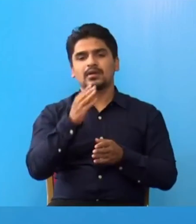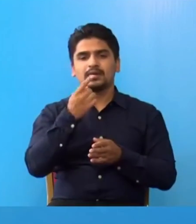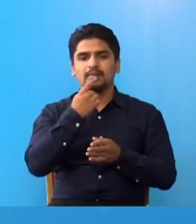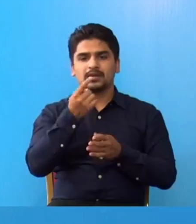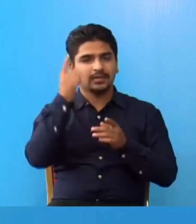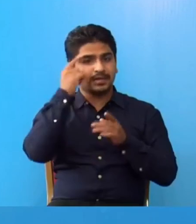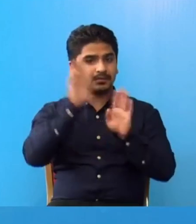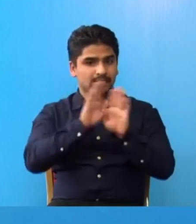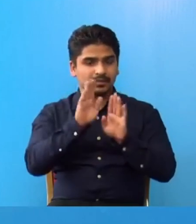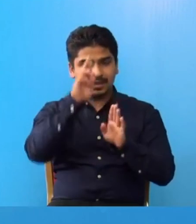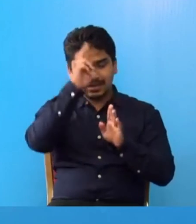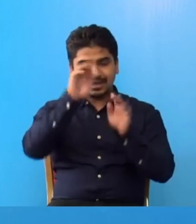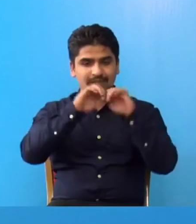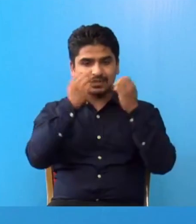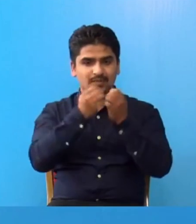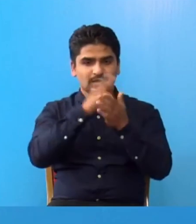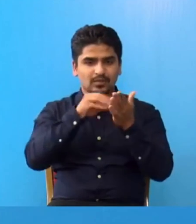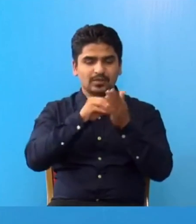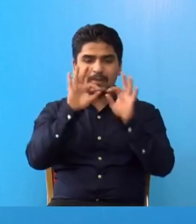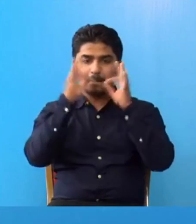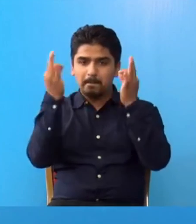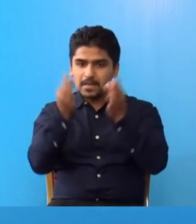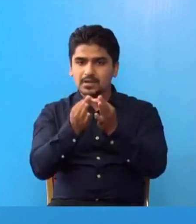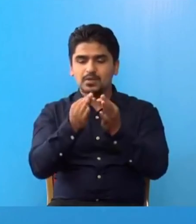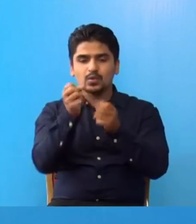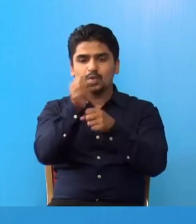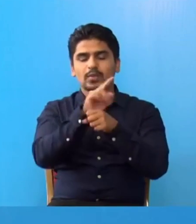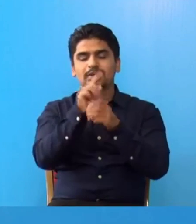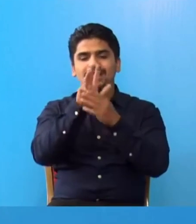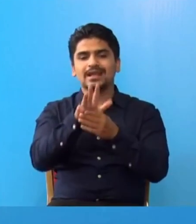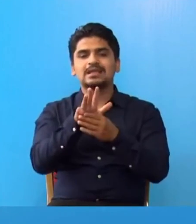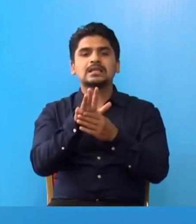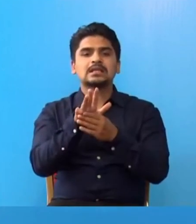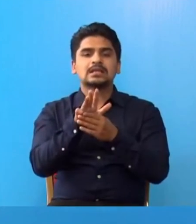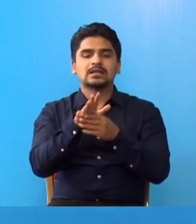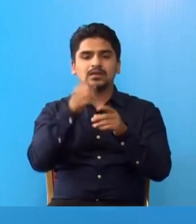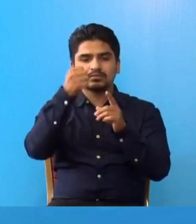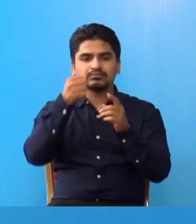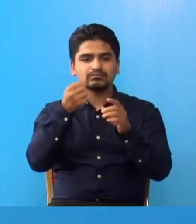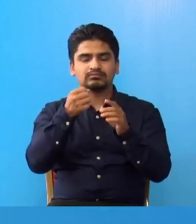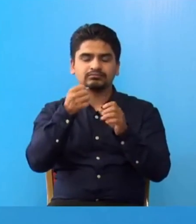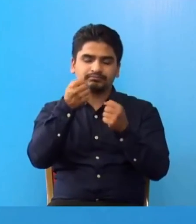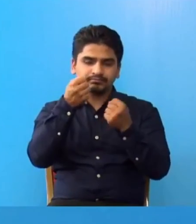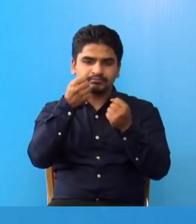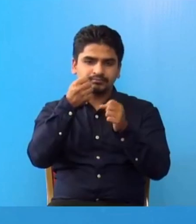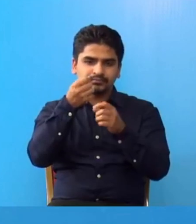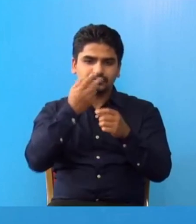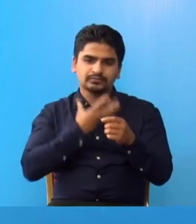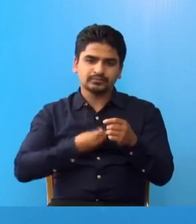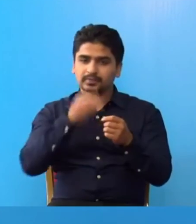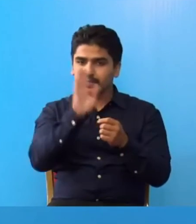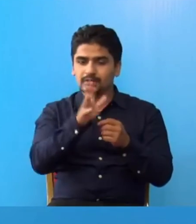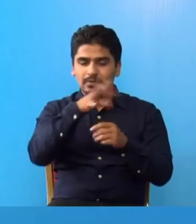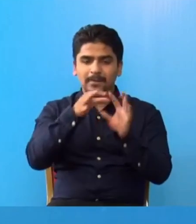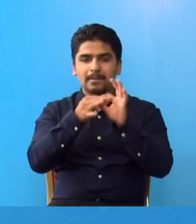हमी आज राज्ये, समाज, परिवार, विश्यो नहीं यह COVID-19 को तेसेले हमी सपई जना मिलेगा